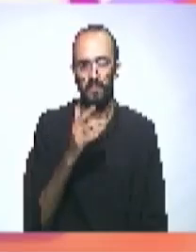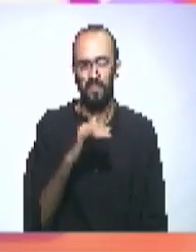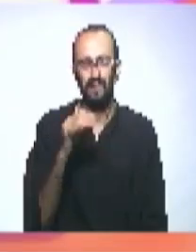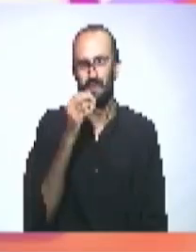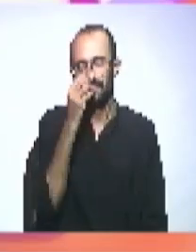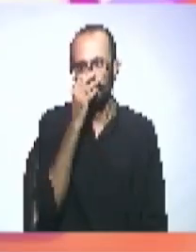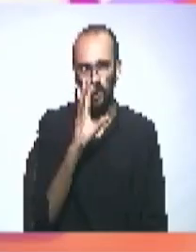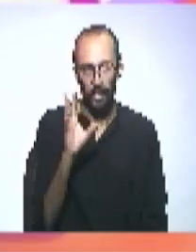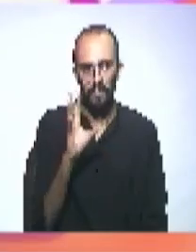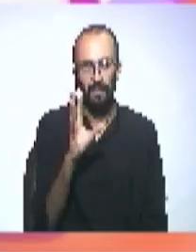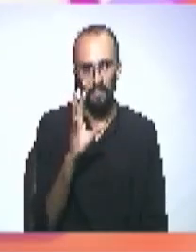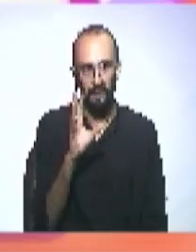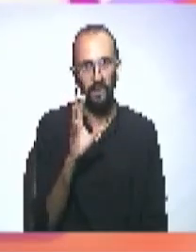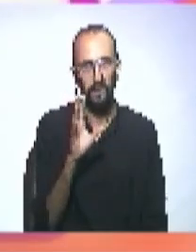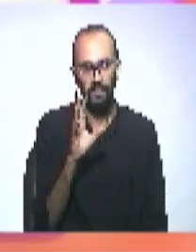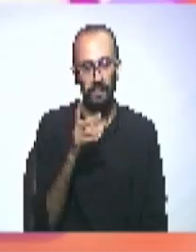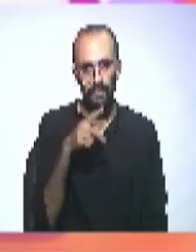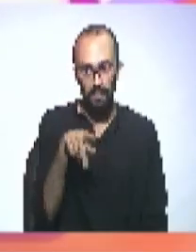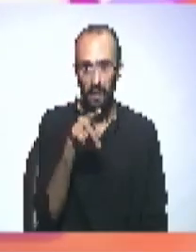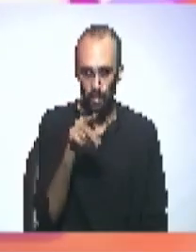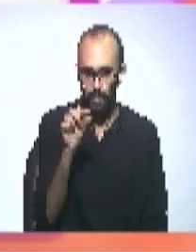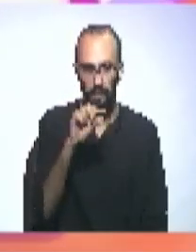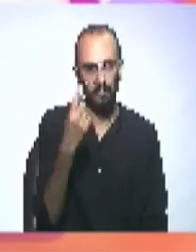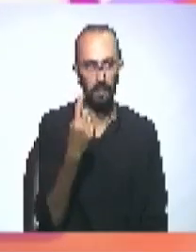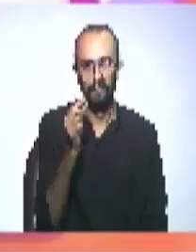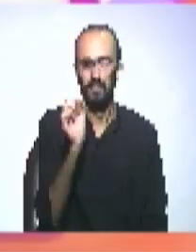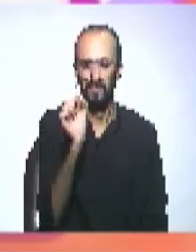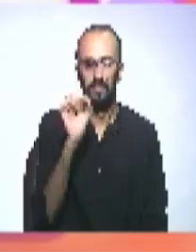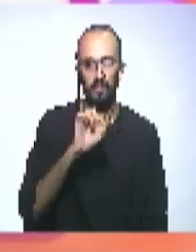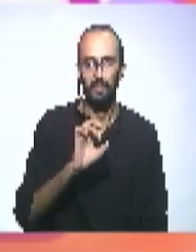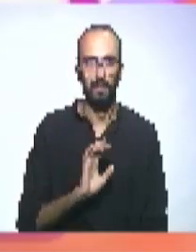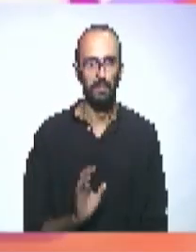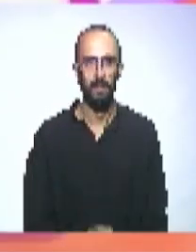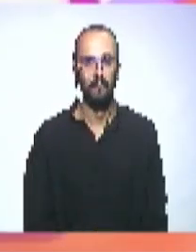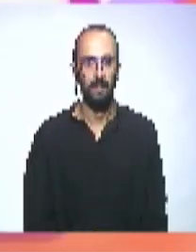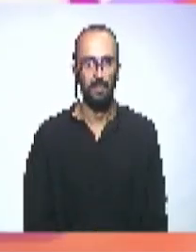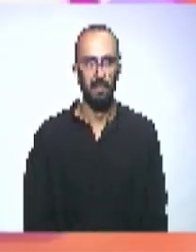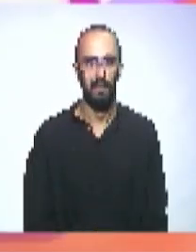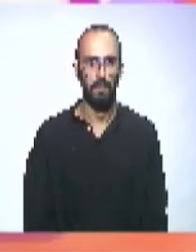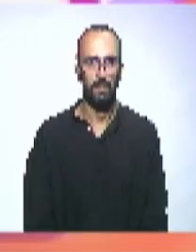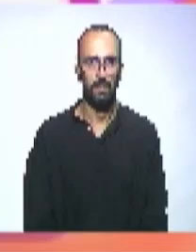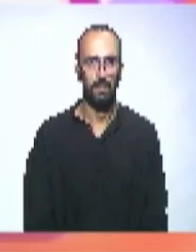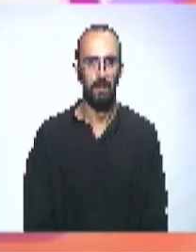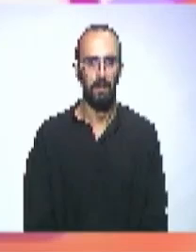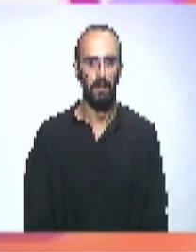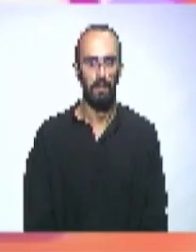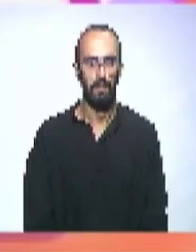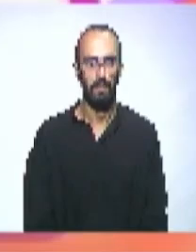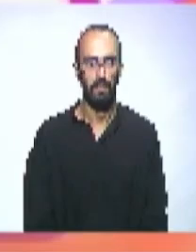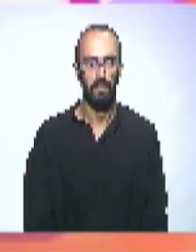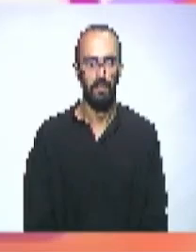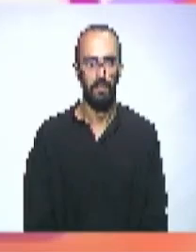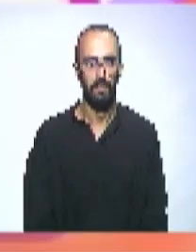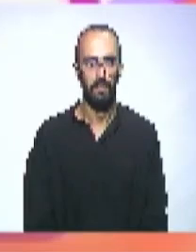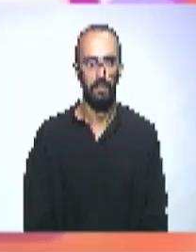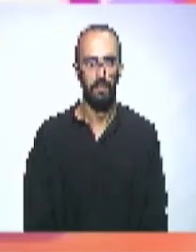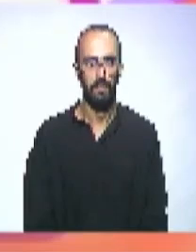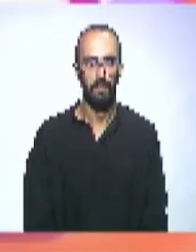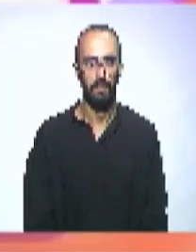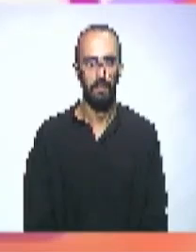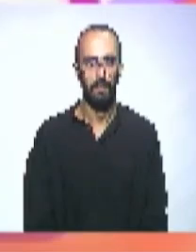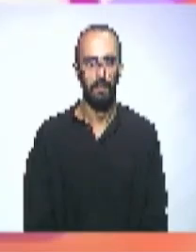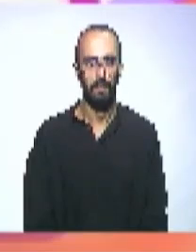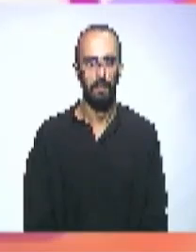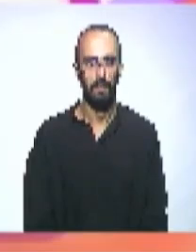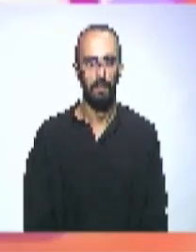بيحبوه ومش بيحبوا نكهتها في الموضوع. وبعدين العمليه بسيطه يعني، الهمبرجر ده هيطلع بسيط خالص، ابسط حاجه